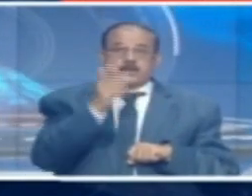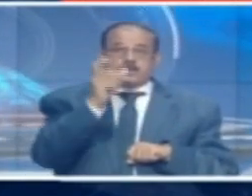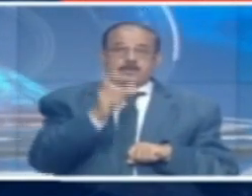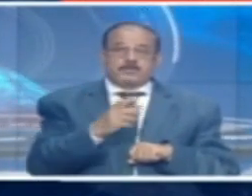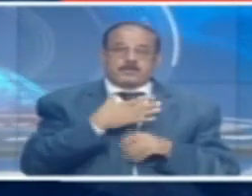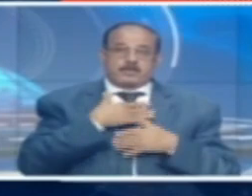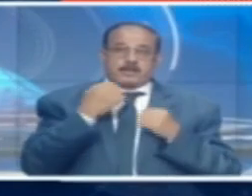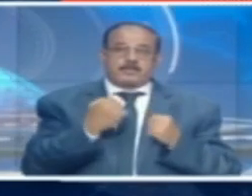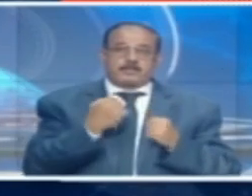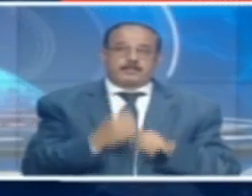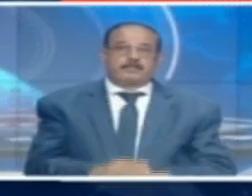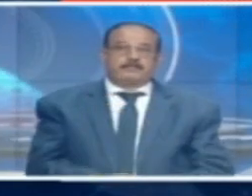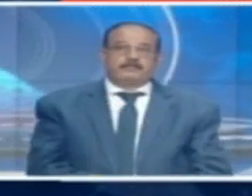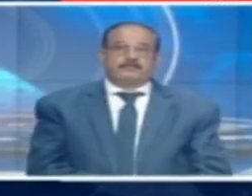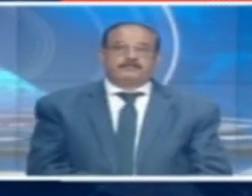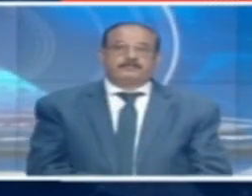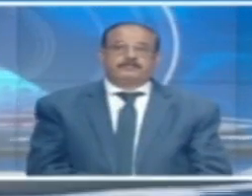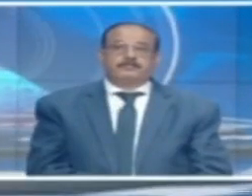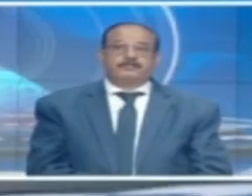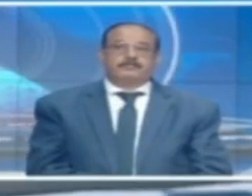239,343 حالة.